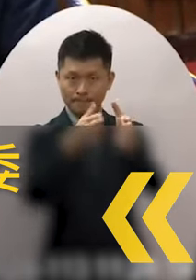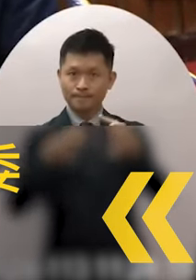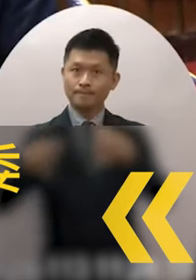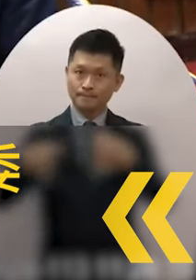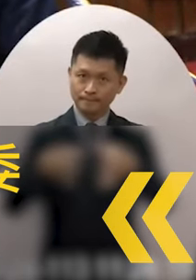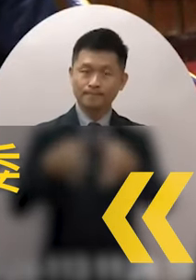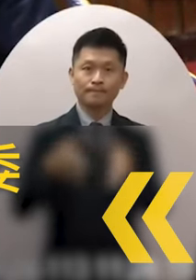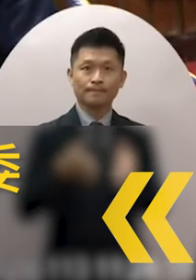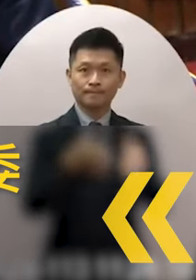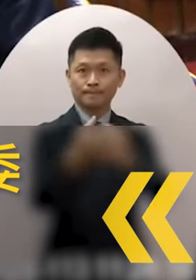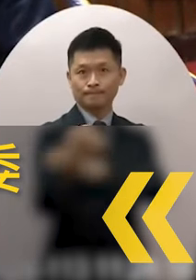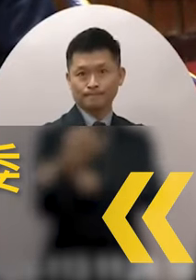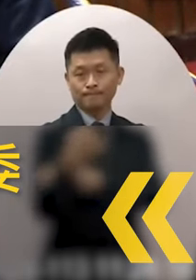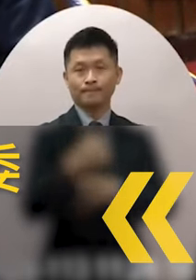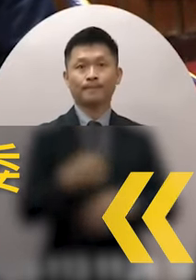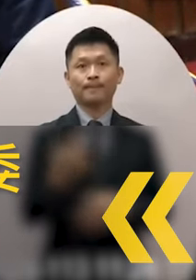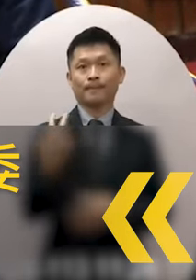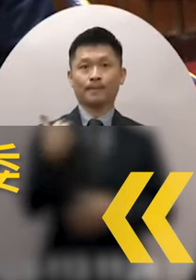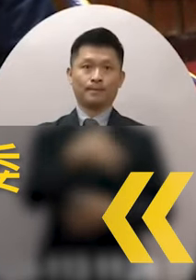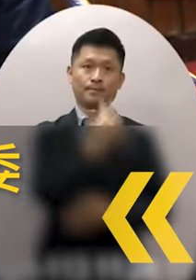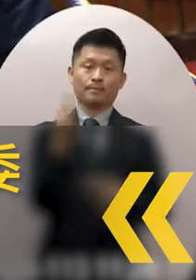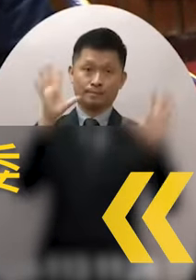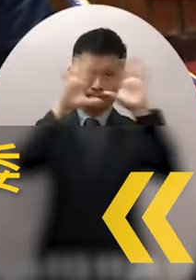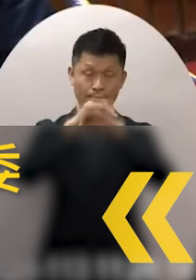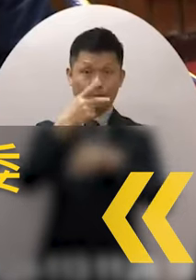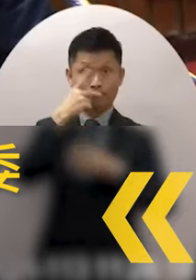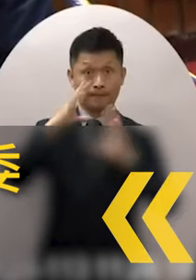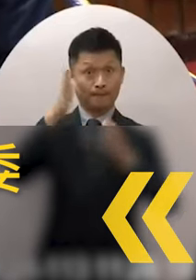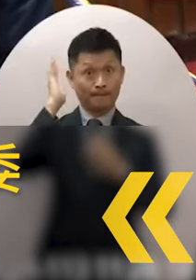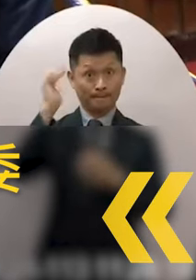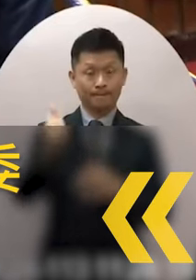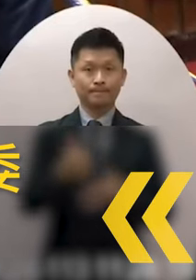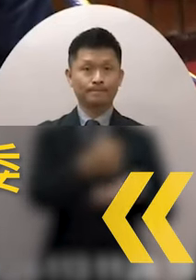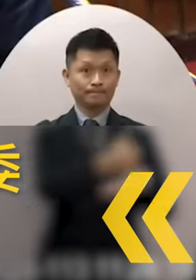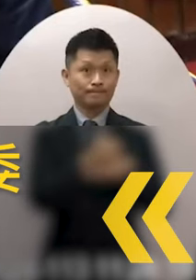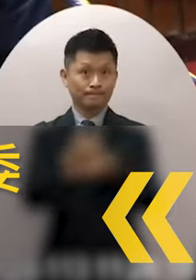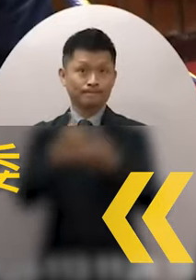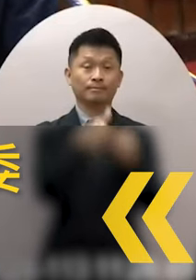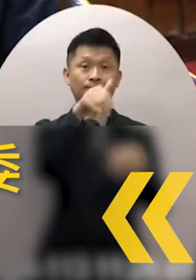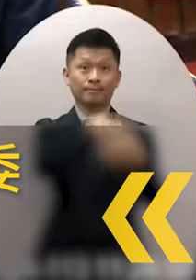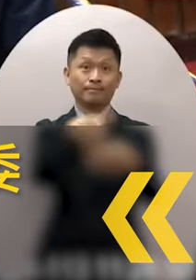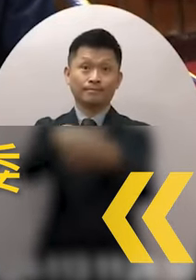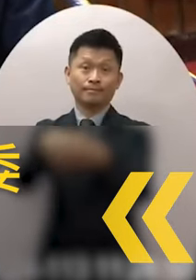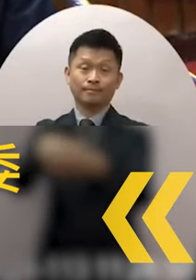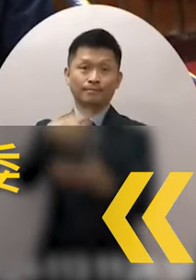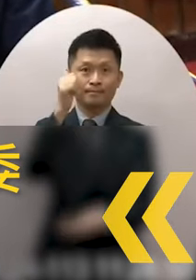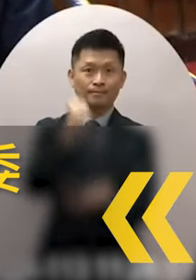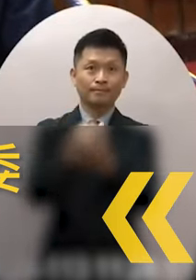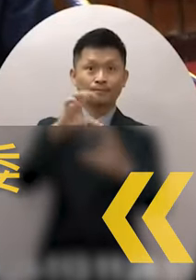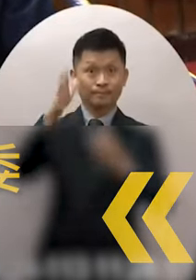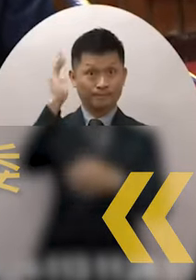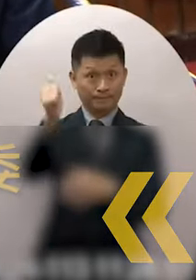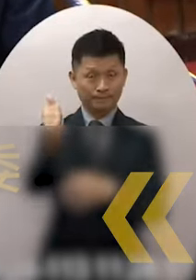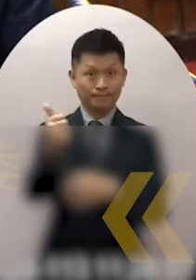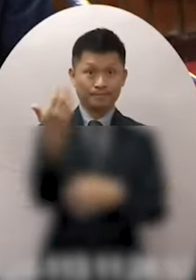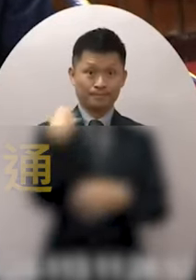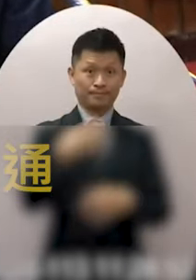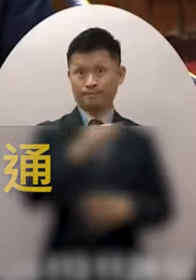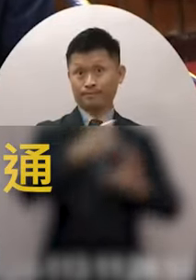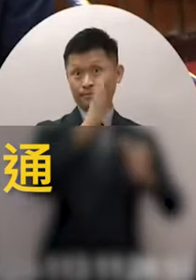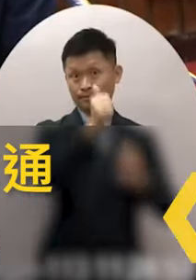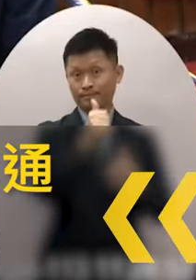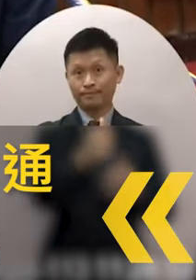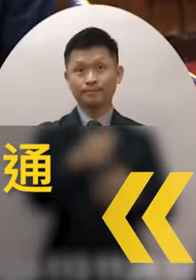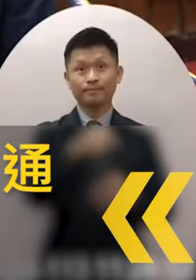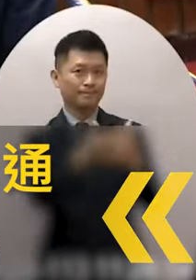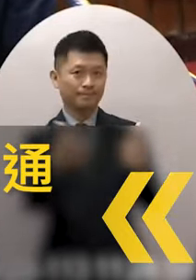想请教，上礼拜五晚上说赖清德总统宴请民进党籍的立委，过去陈水扁总统也跟在野党